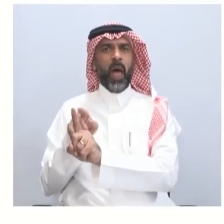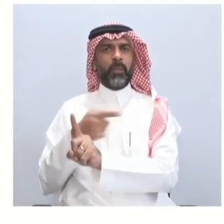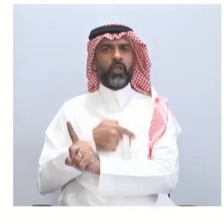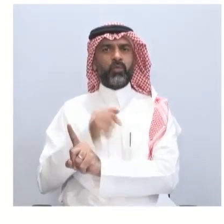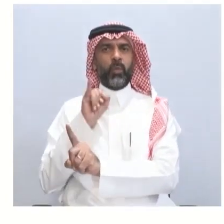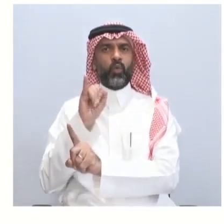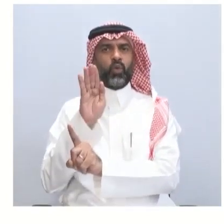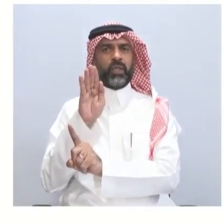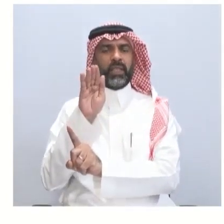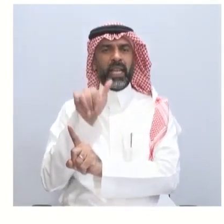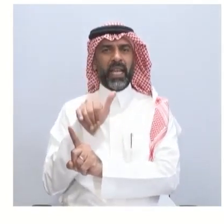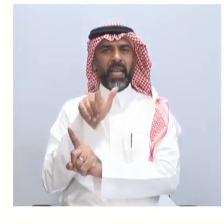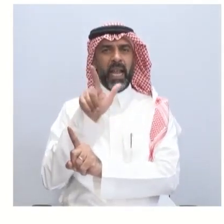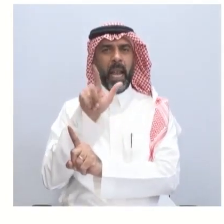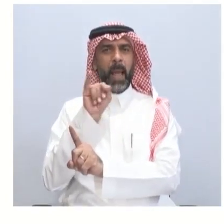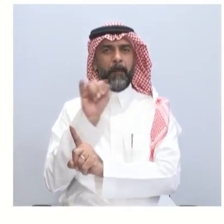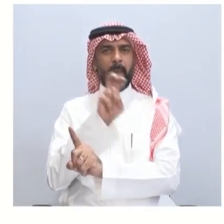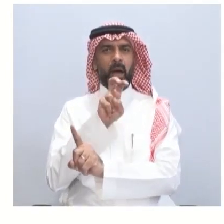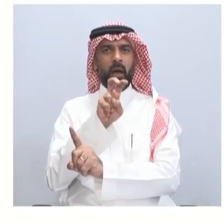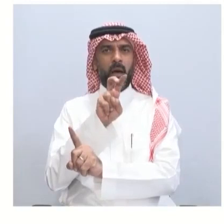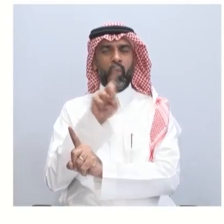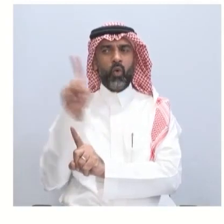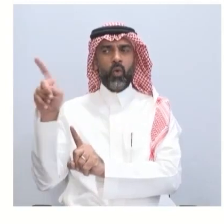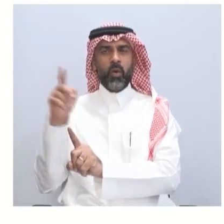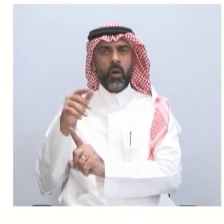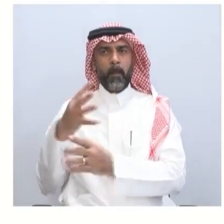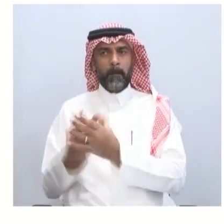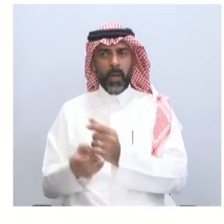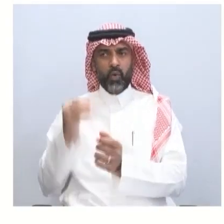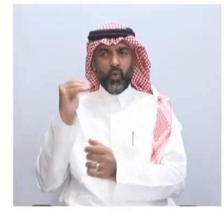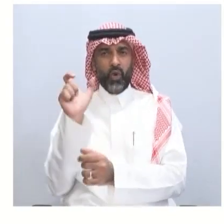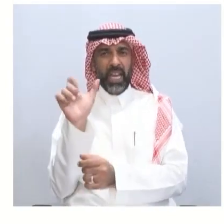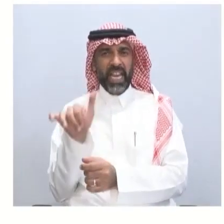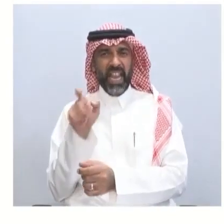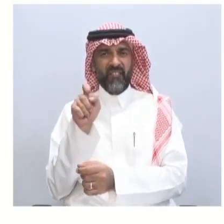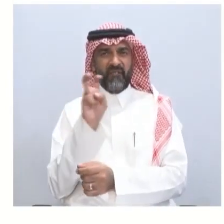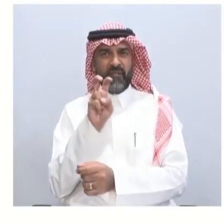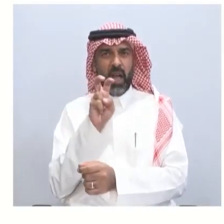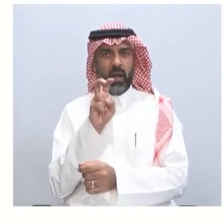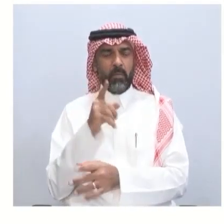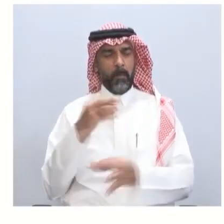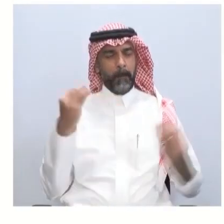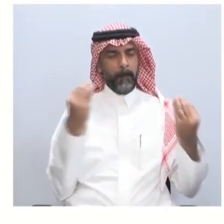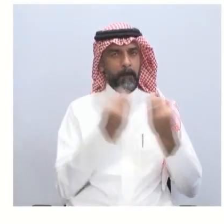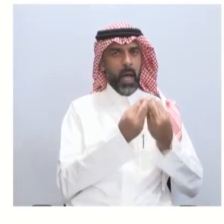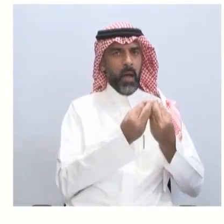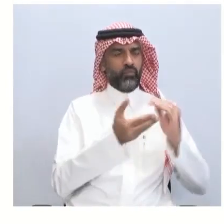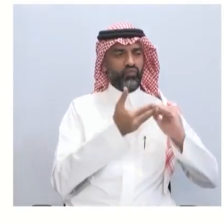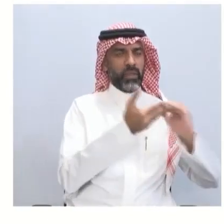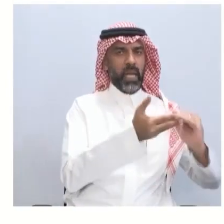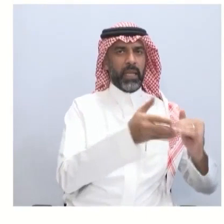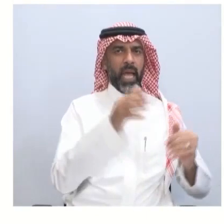ووقوفهم مع جيش المسلمين بقياده خالد بن الوليد الذي انتصروا او انتصروا معه و بقيادته في